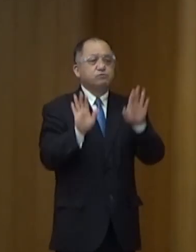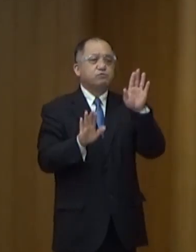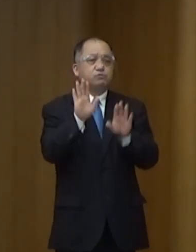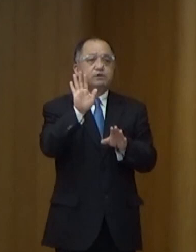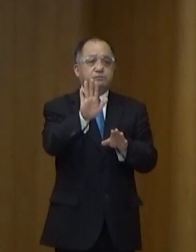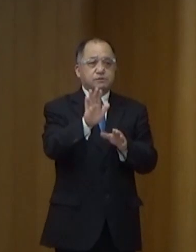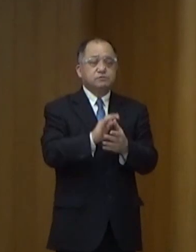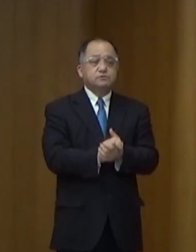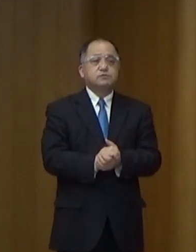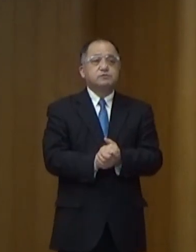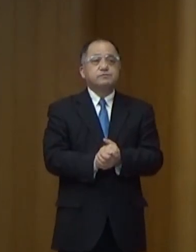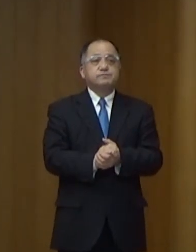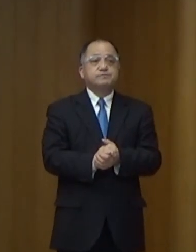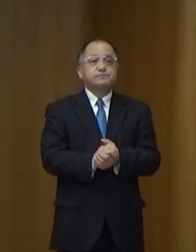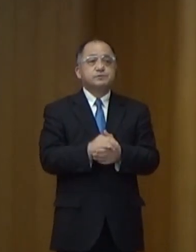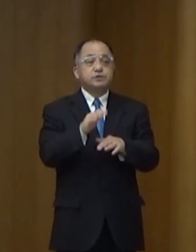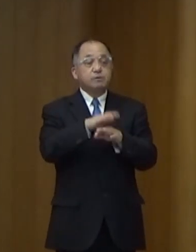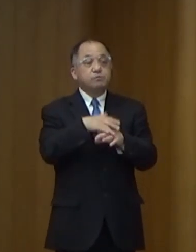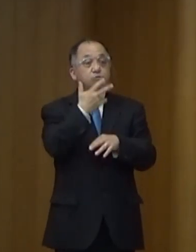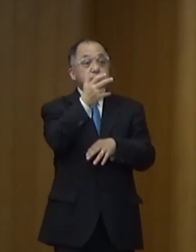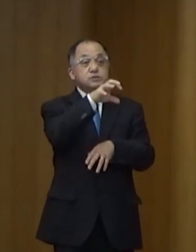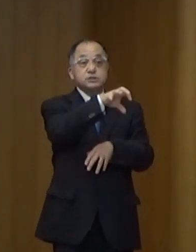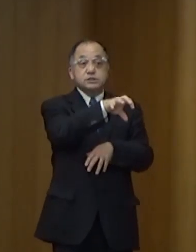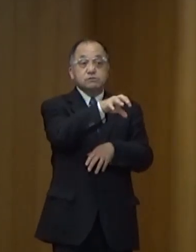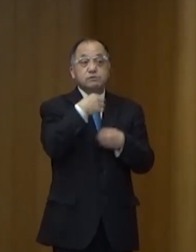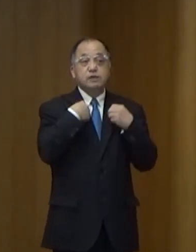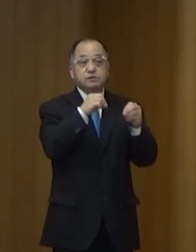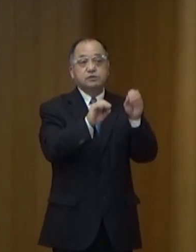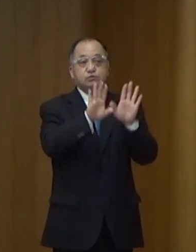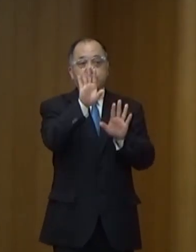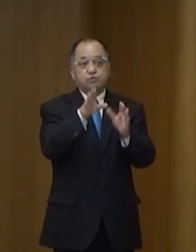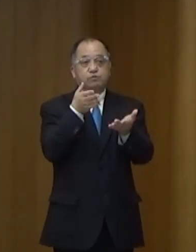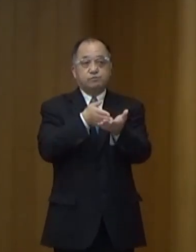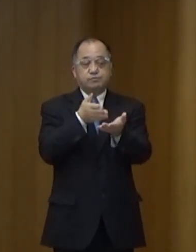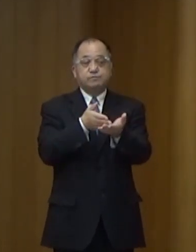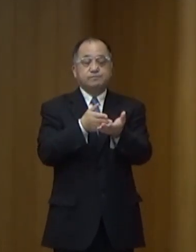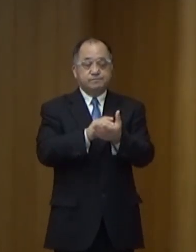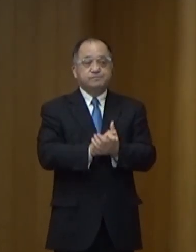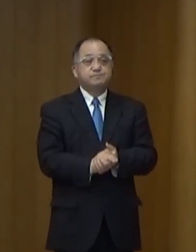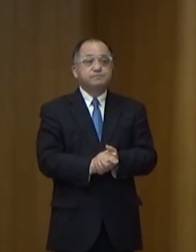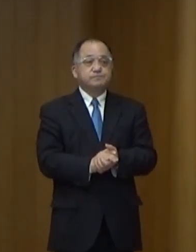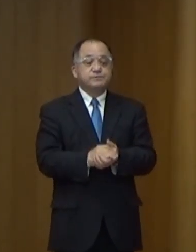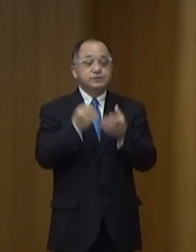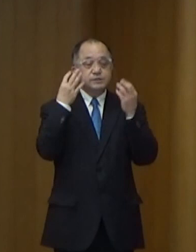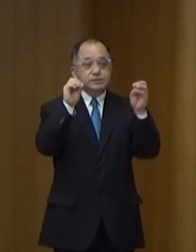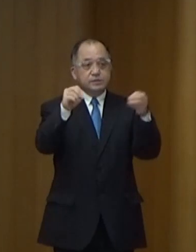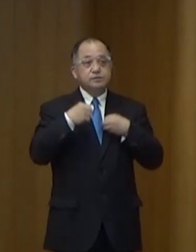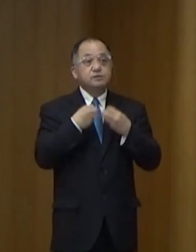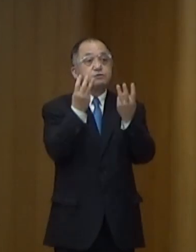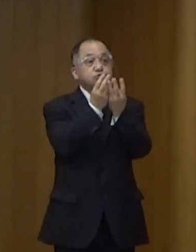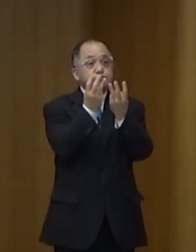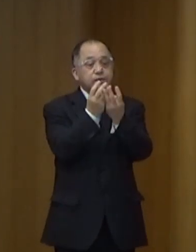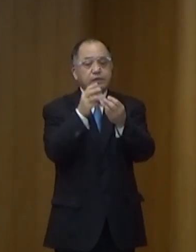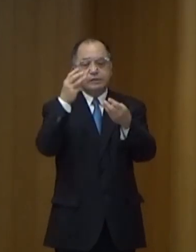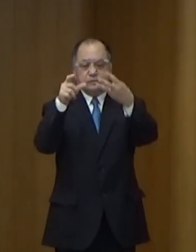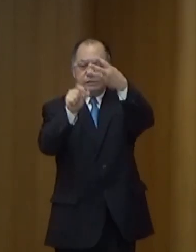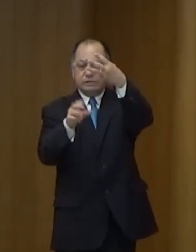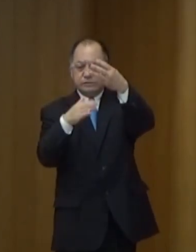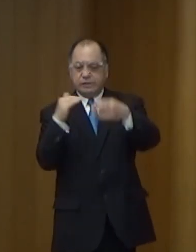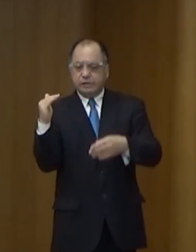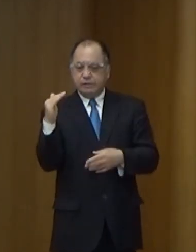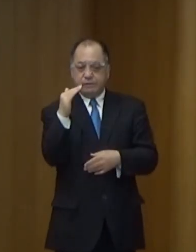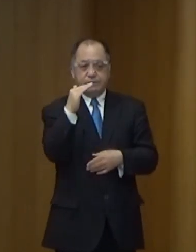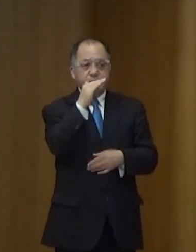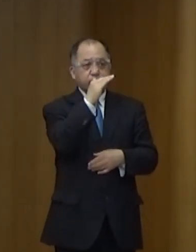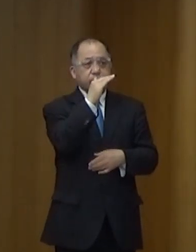ます。次に札幌市の感染状況であります。新規感染者数については3月から増加傾向が